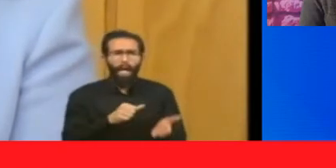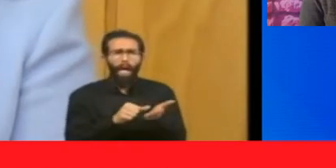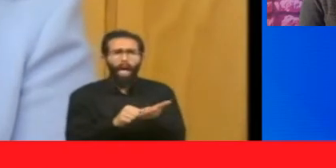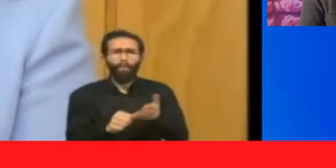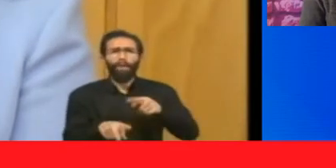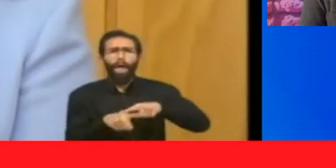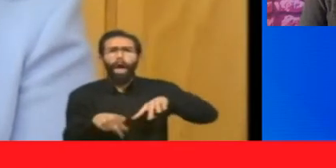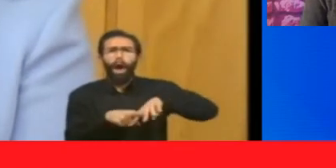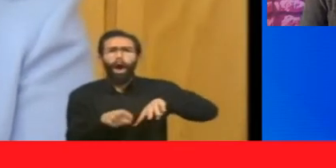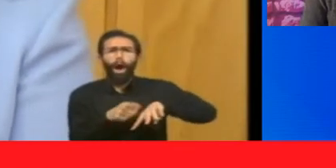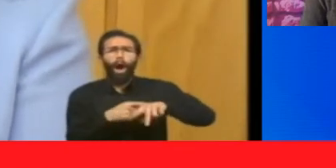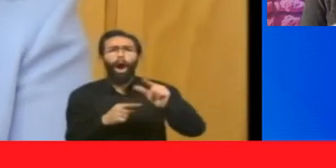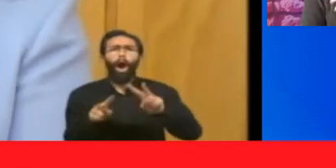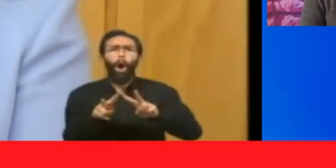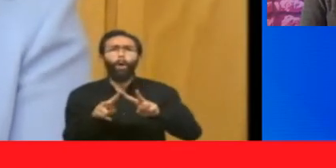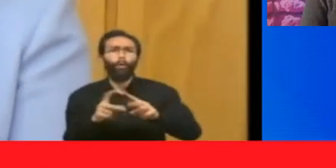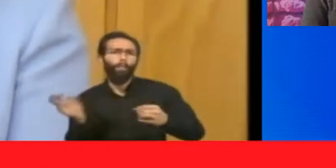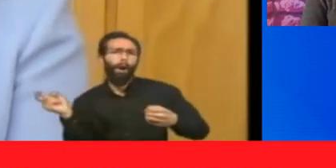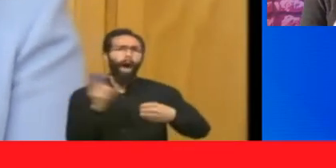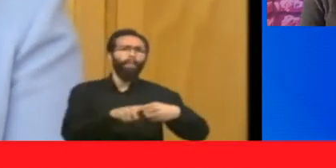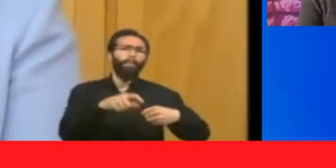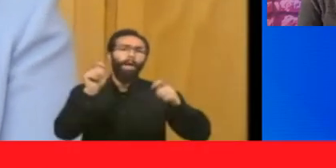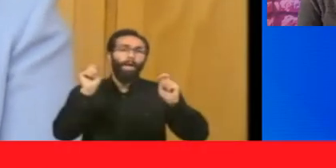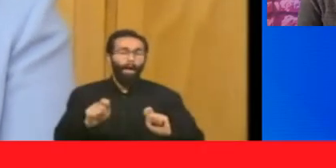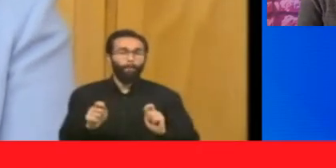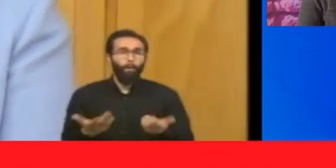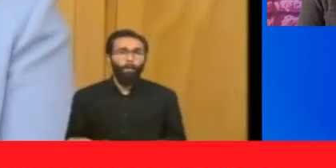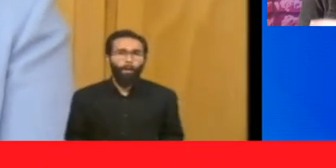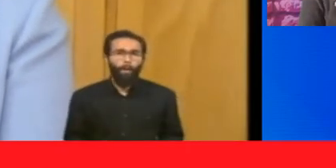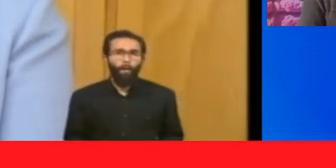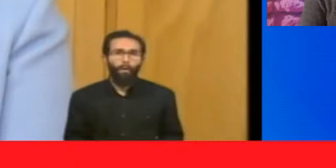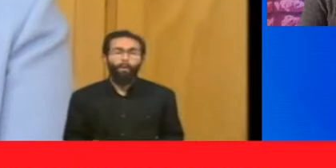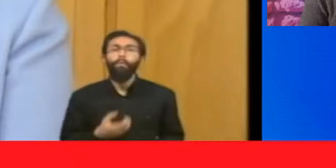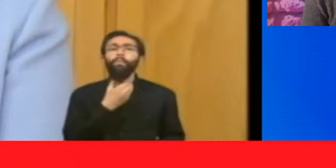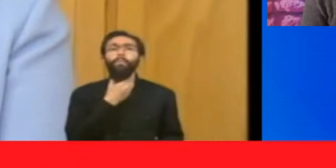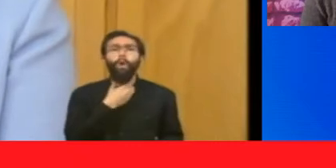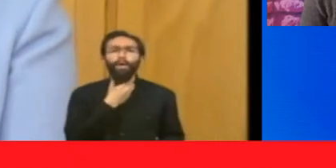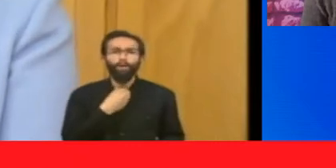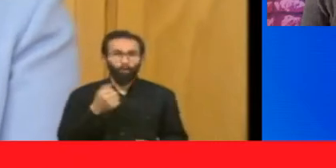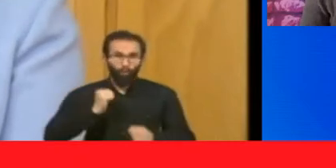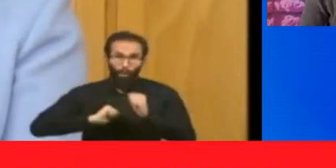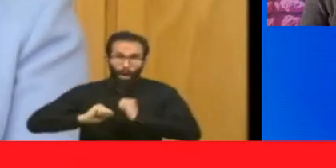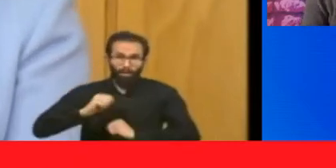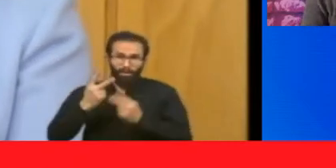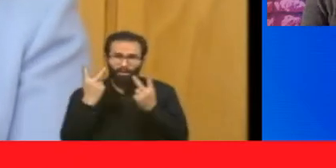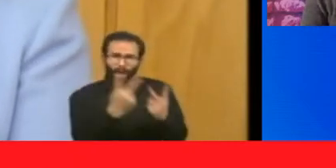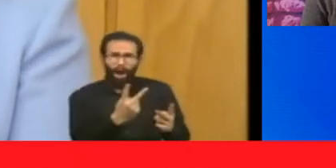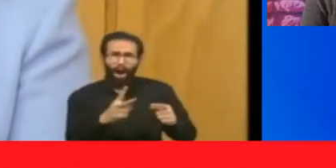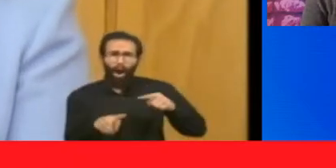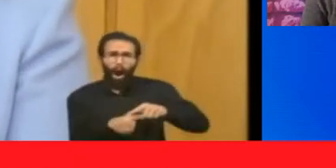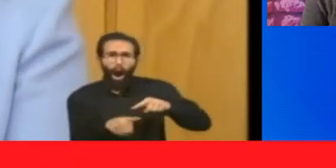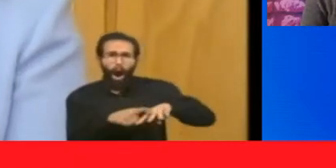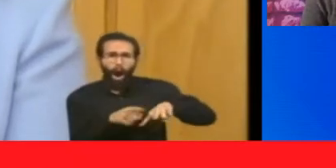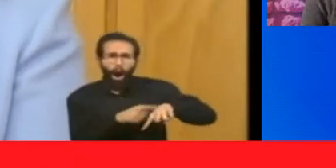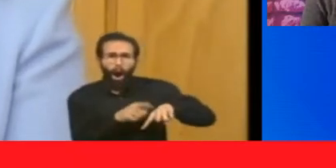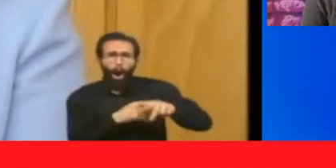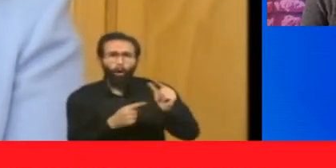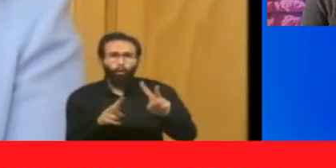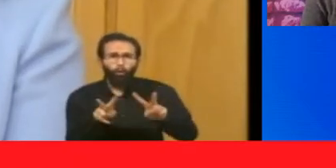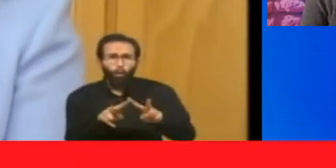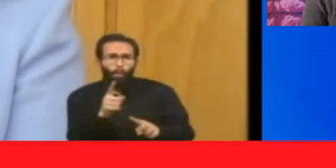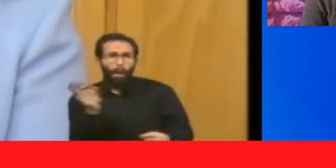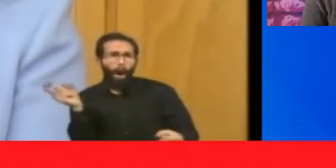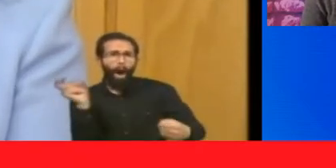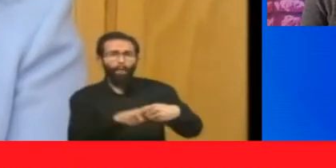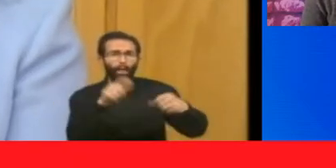yarın yıl dönümü değerli arkadaşlar. Boğaziçi'ne bile kayyum atadılar. Gezi Parkı'na el koymak için de